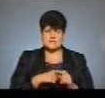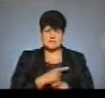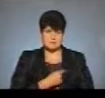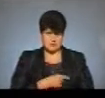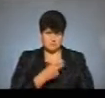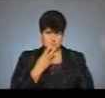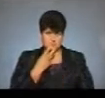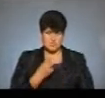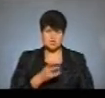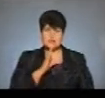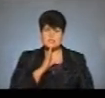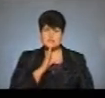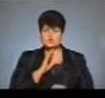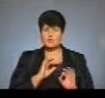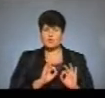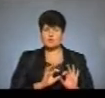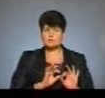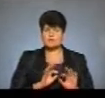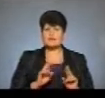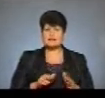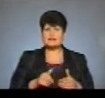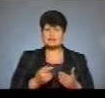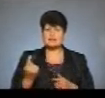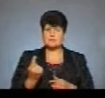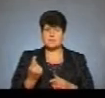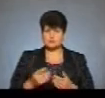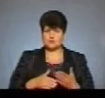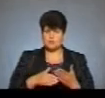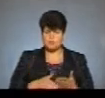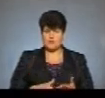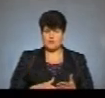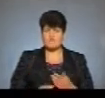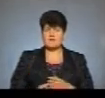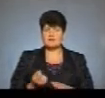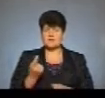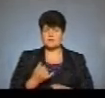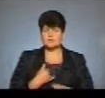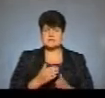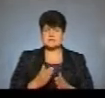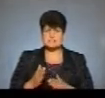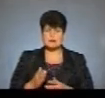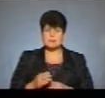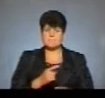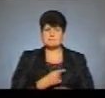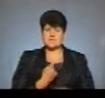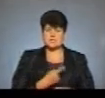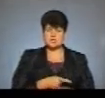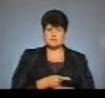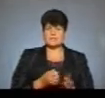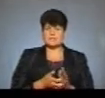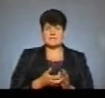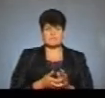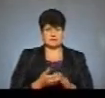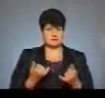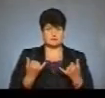як дівчинка розповідала, як надавати першу допомогу, а виявляється, в нас сестер медичних катастрофічно бракує саме